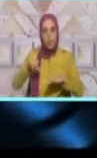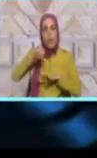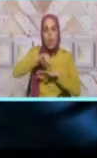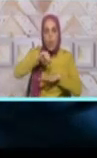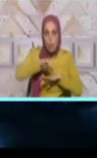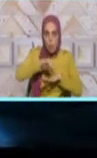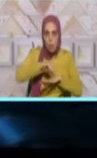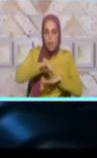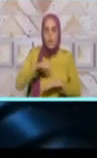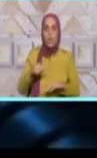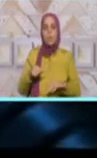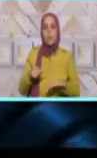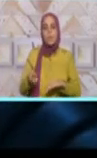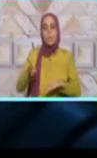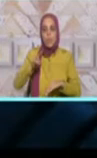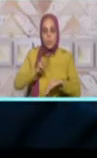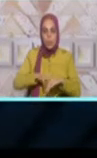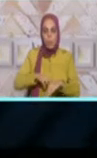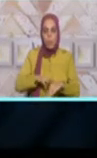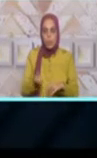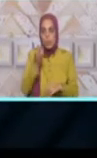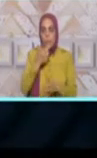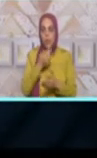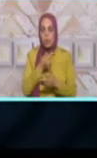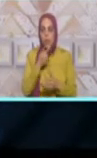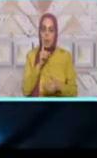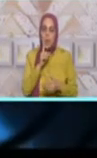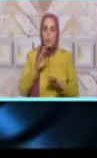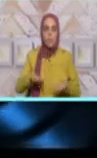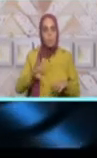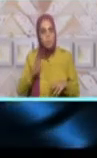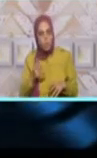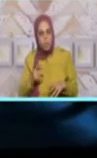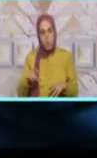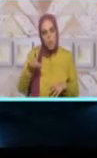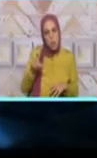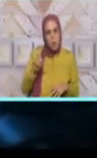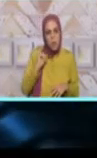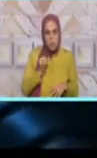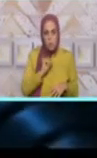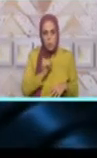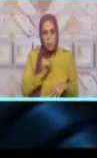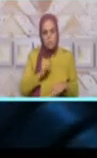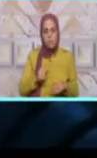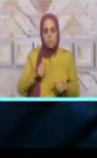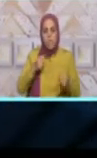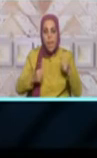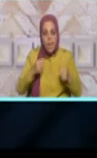هذه المحطه صباح اليوم، فيها يعني حوالي 500 دراجة في